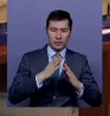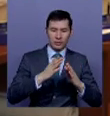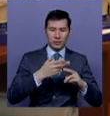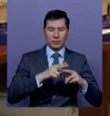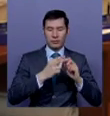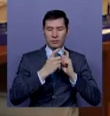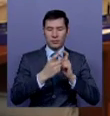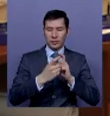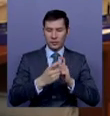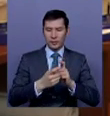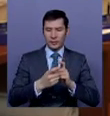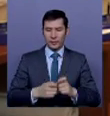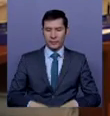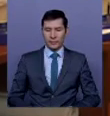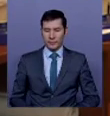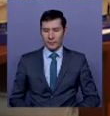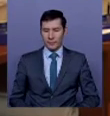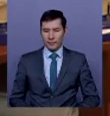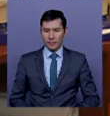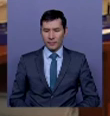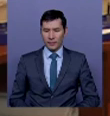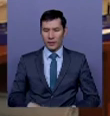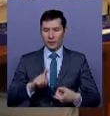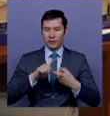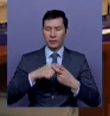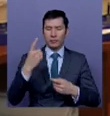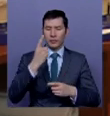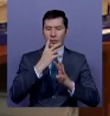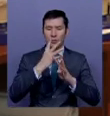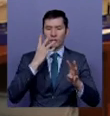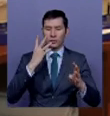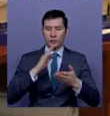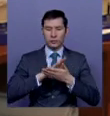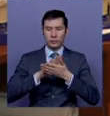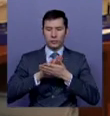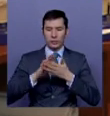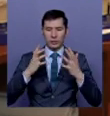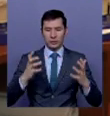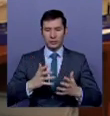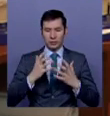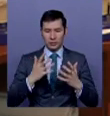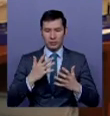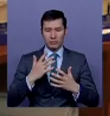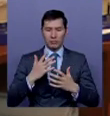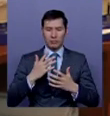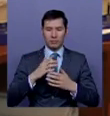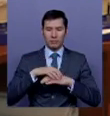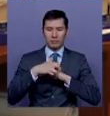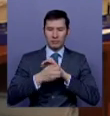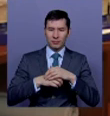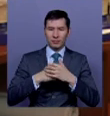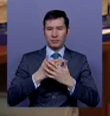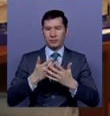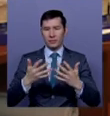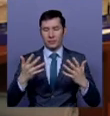күресу мысалы бірінші гигиена жаңағы тазалық сақтау керек немесе басқа оның барлығы енді